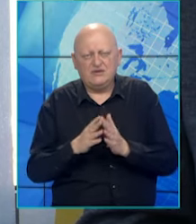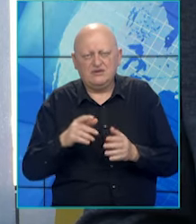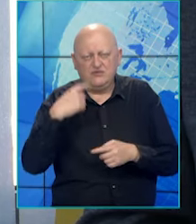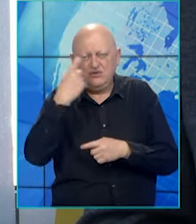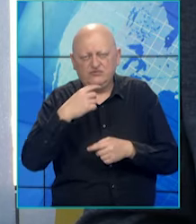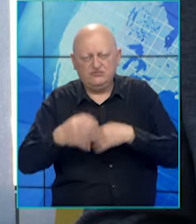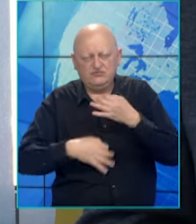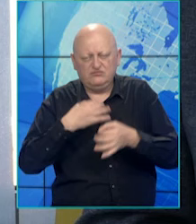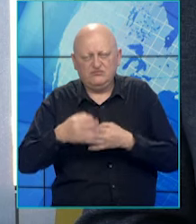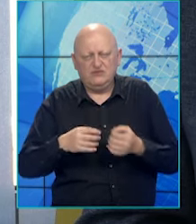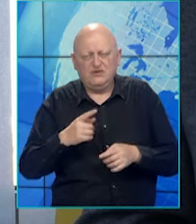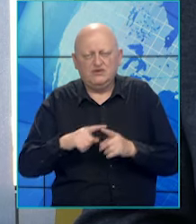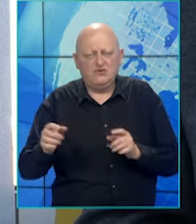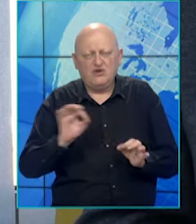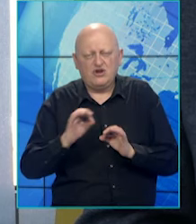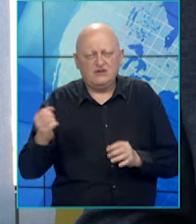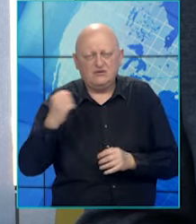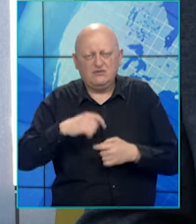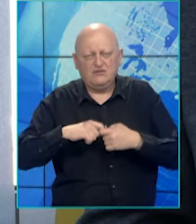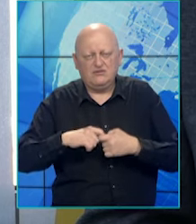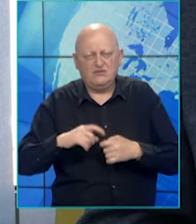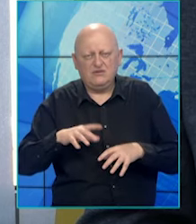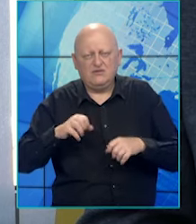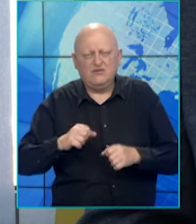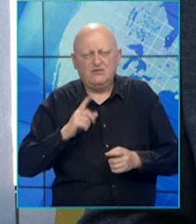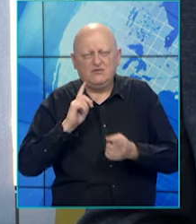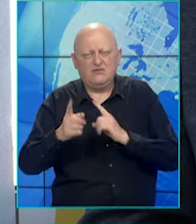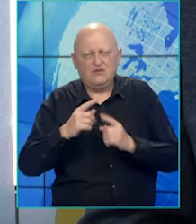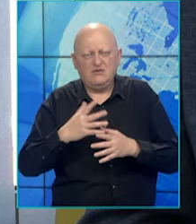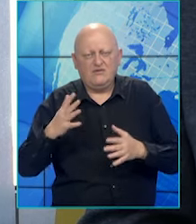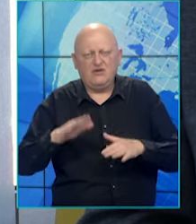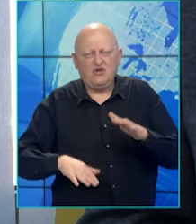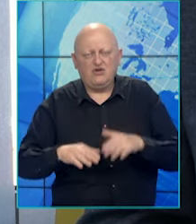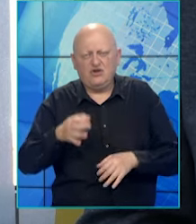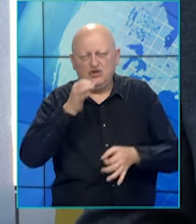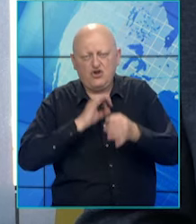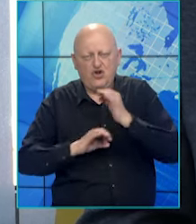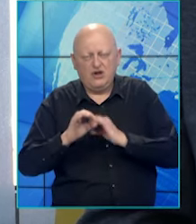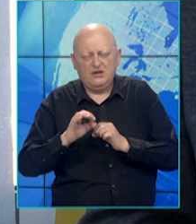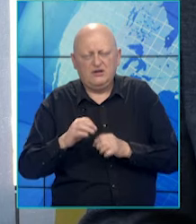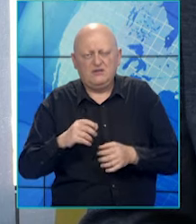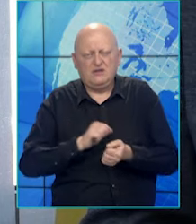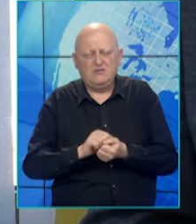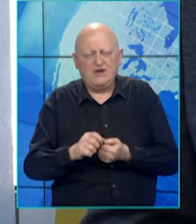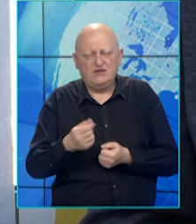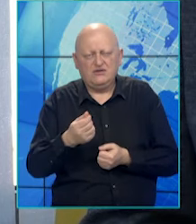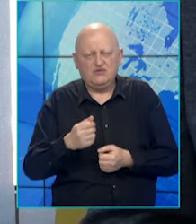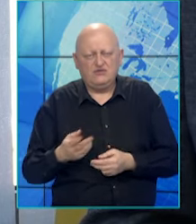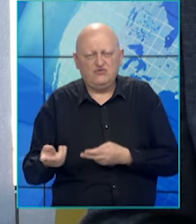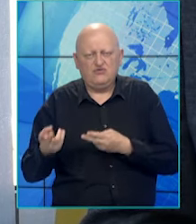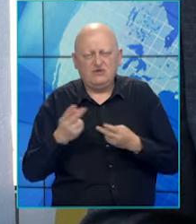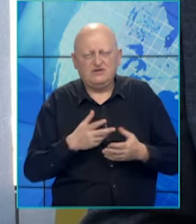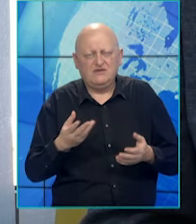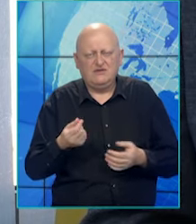pod istragom zbog organiziranog kriminala povezanog sa neovlaštenim međunarodnim prometom velikih količina opojnih droga, kao i pranja novca, odnosno unošenja